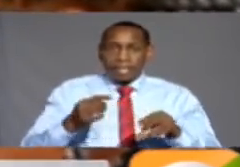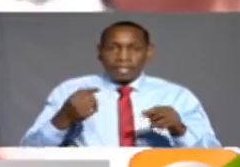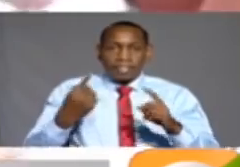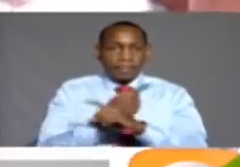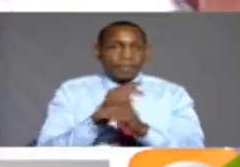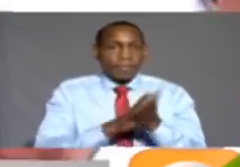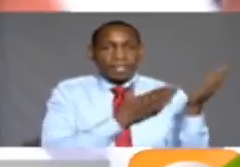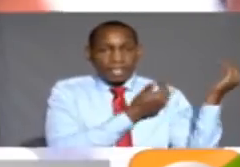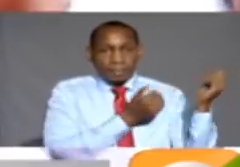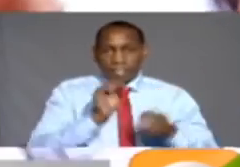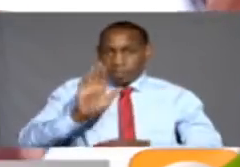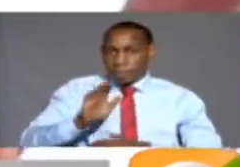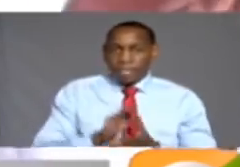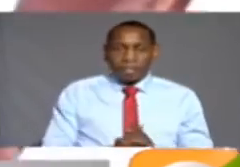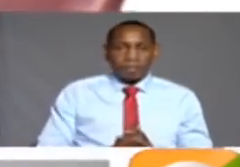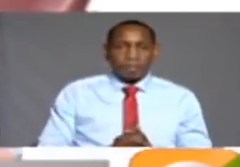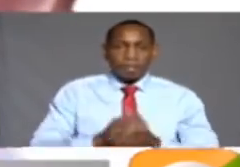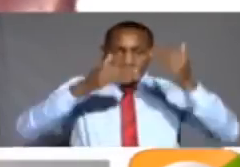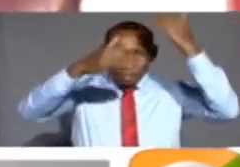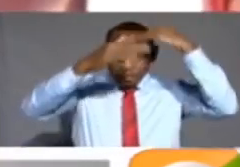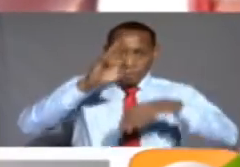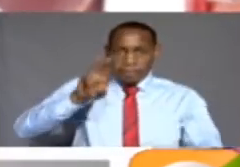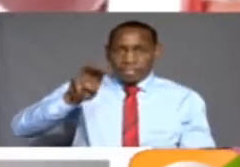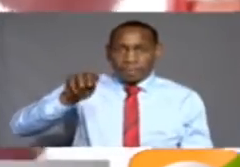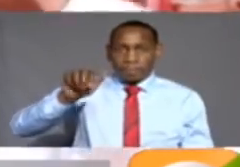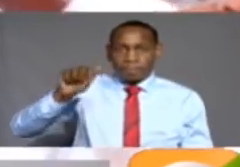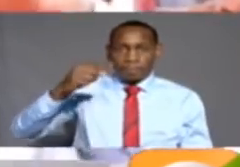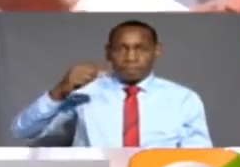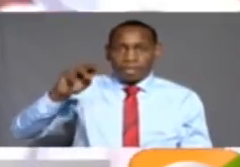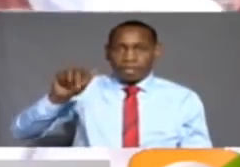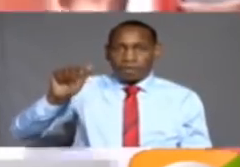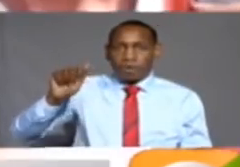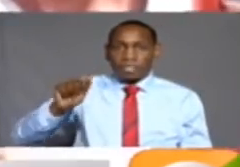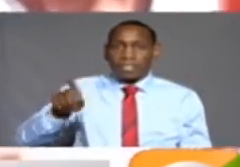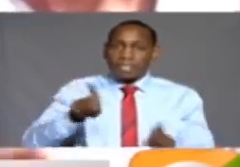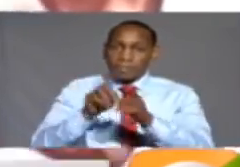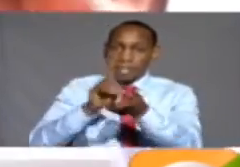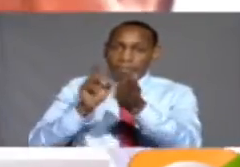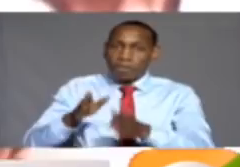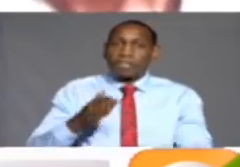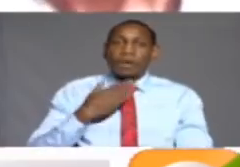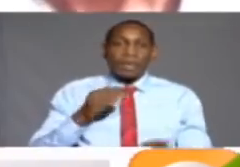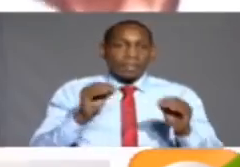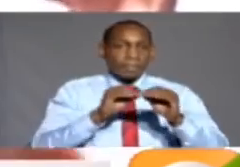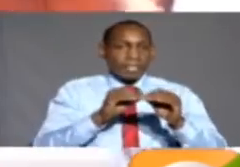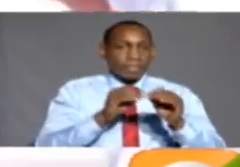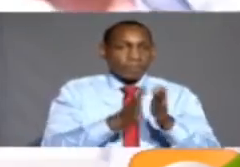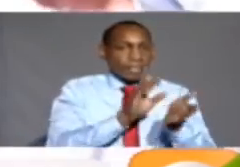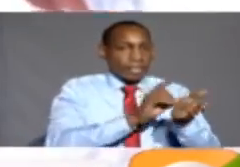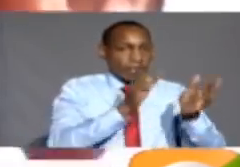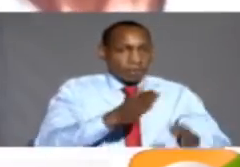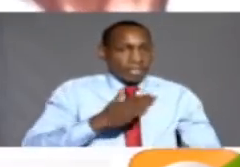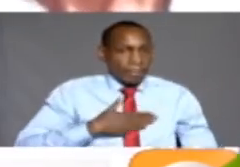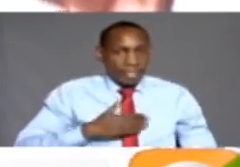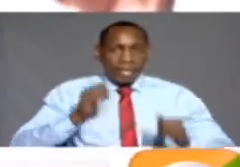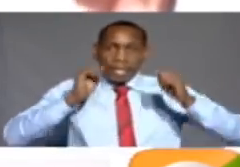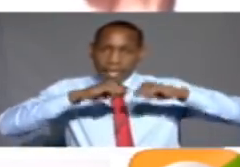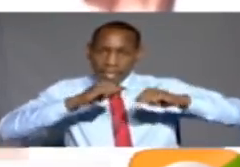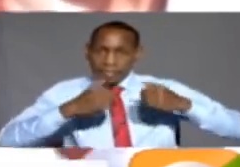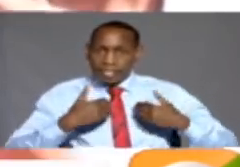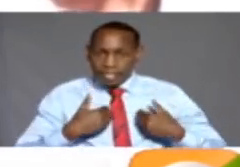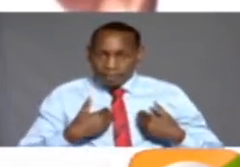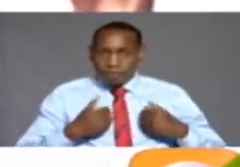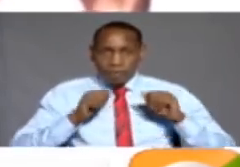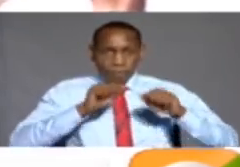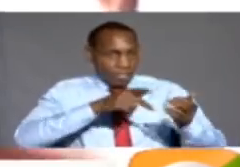yao. Profesa Magoa mwenyewe ni daktari. Tunataka akae chini na madaktari wetu, aweze kuelewana na wao,